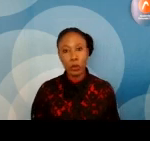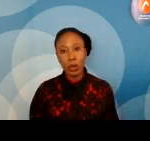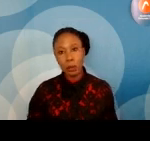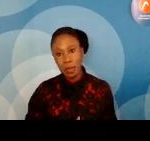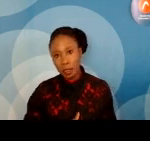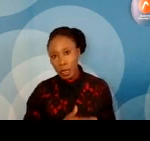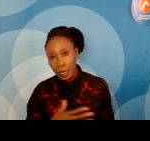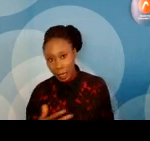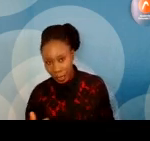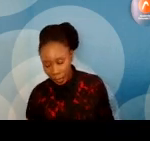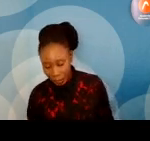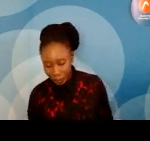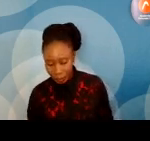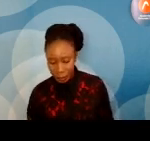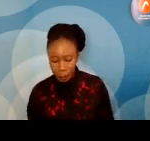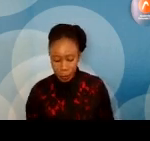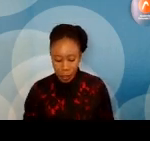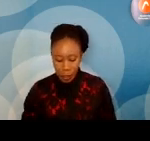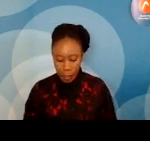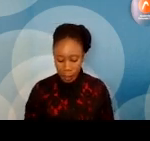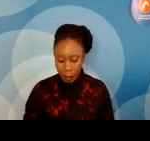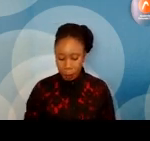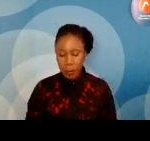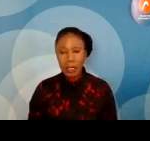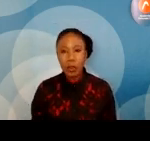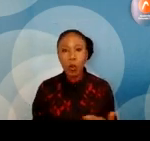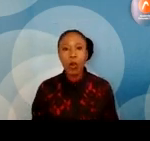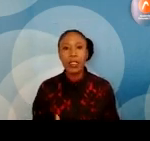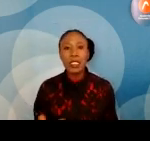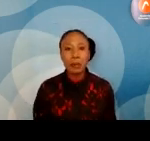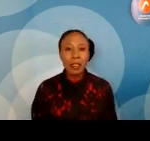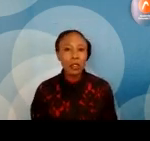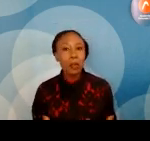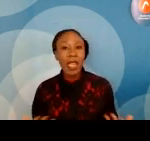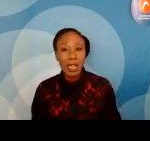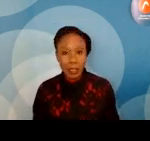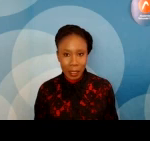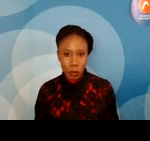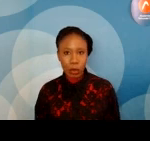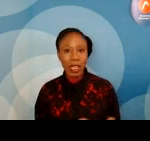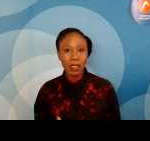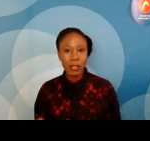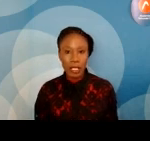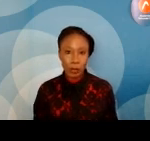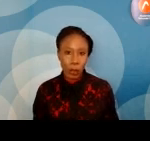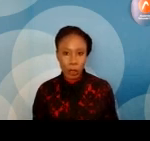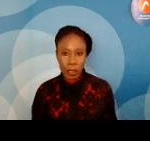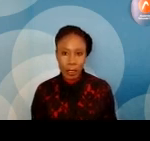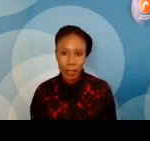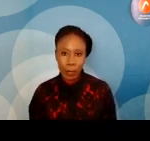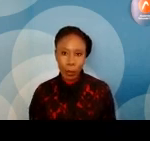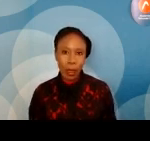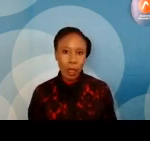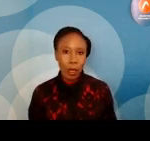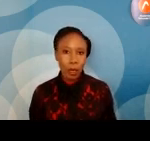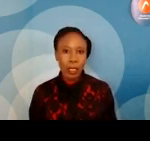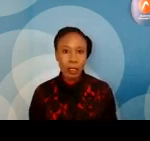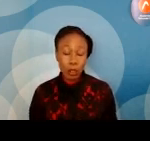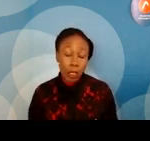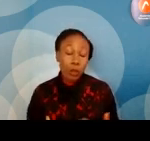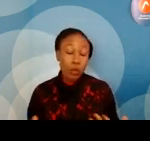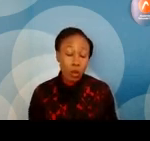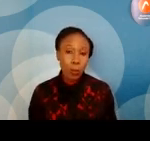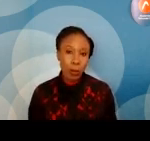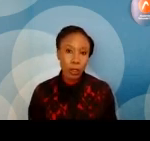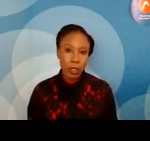eller utifrån att man är äldre. Men kodas man som äldre så kan det finnas föreställningar om, ja,